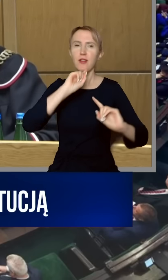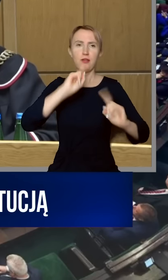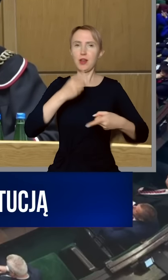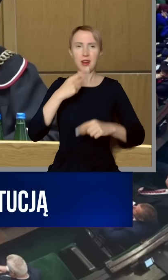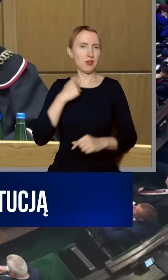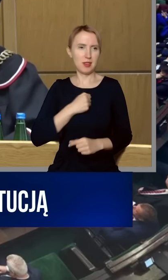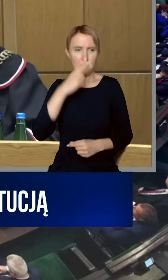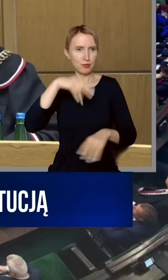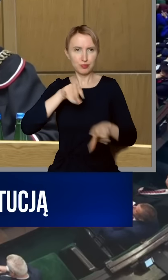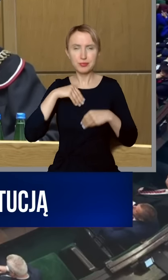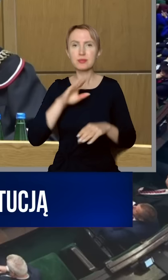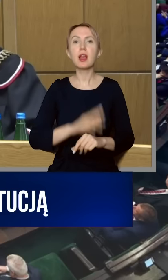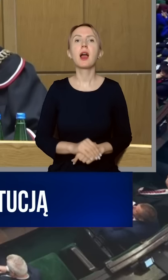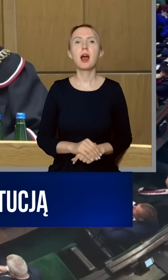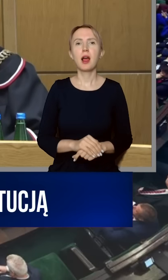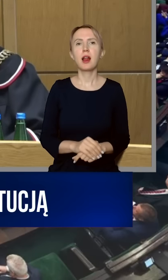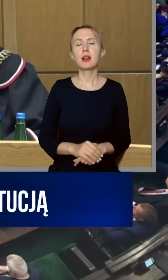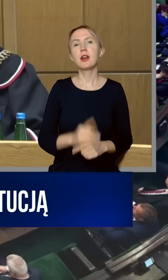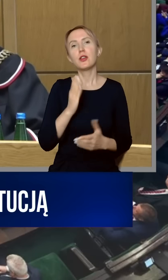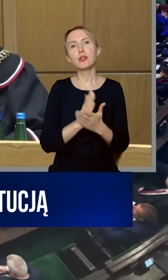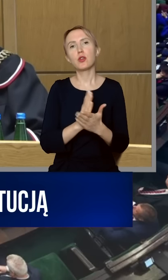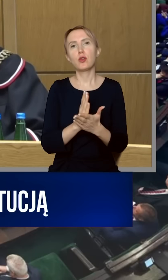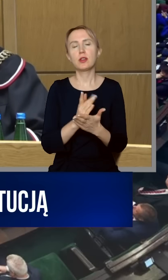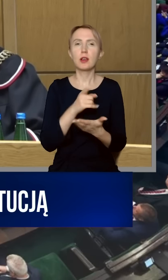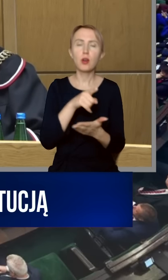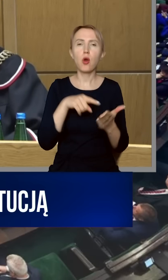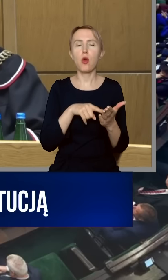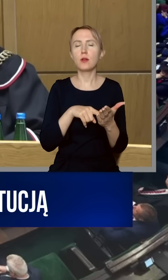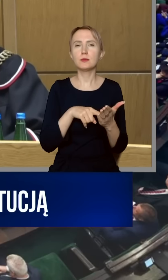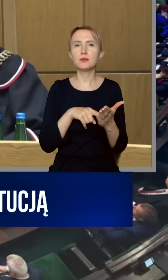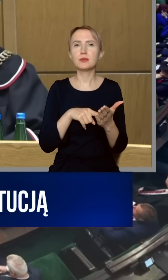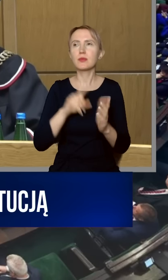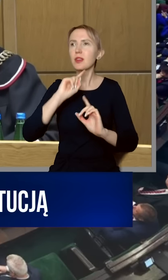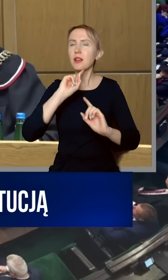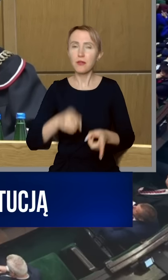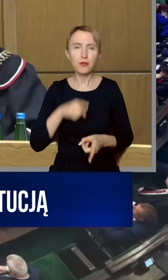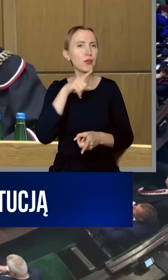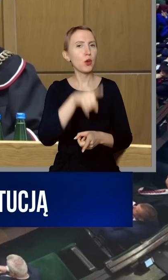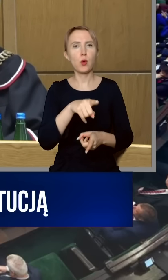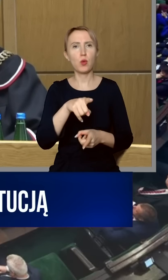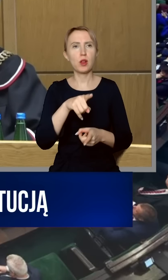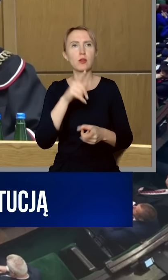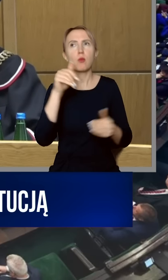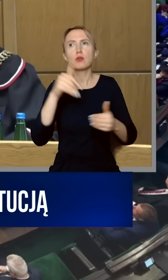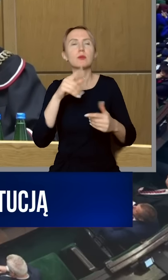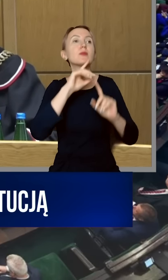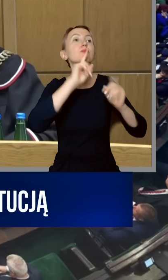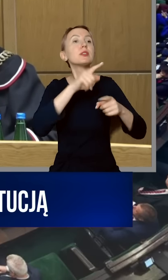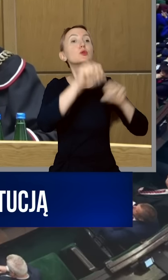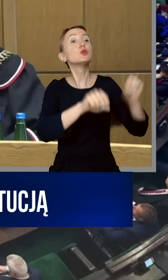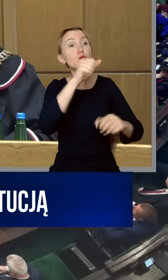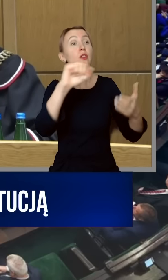przejmuje, a najwyżej wybierze sobie jakiś konkretny sąd, który mu konkretny wyrok niemalże wydrukuje. Czy w takich warunkach